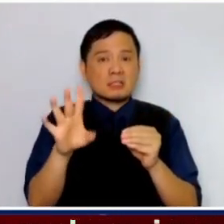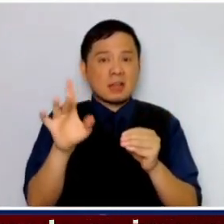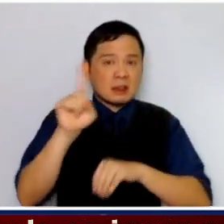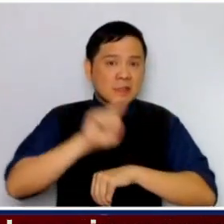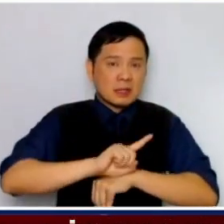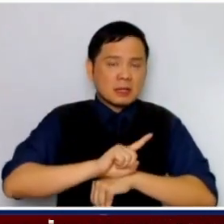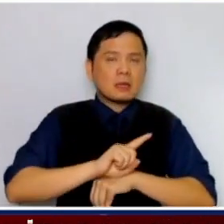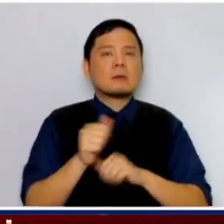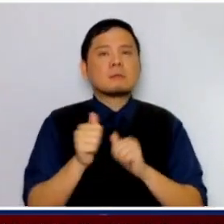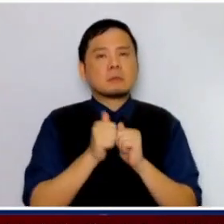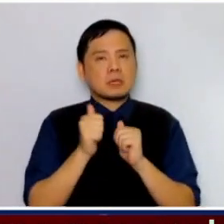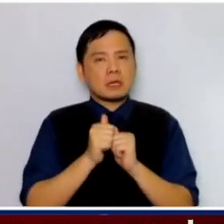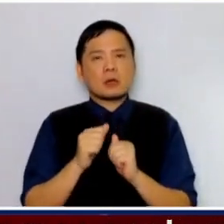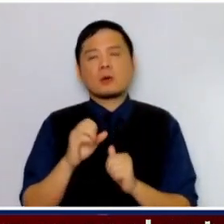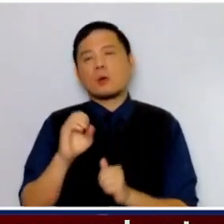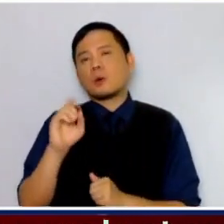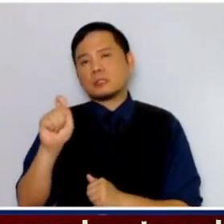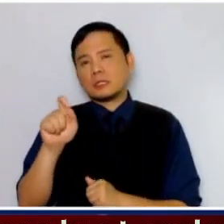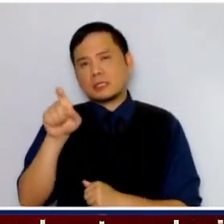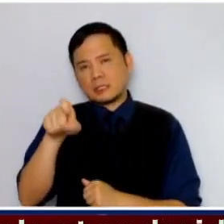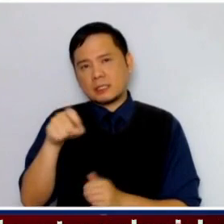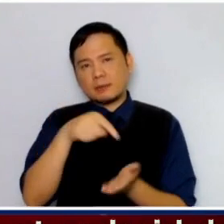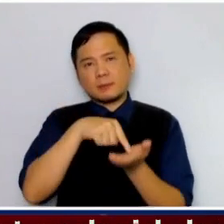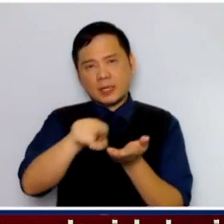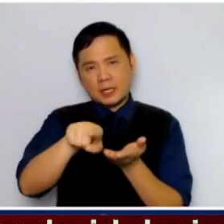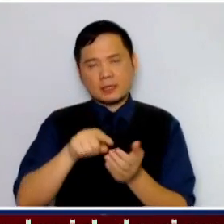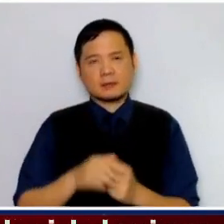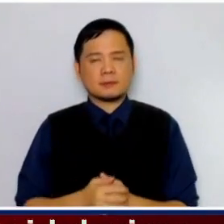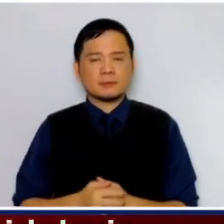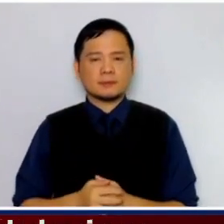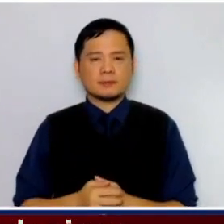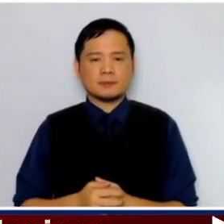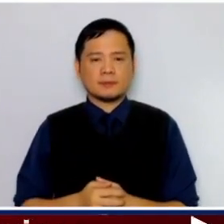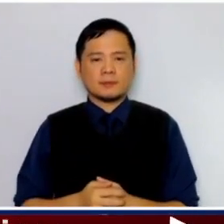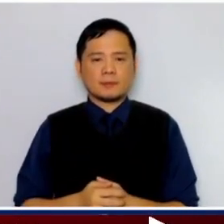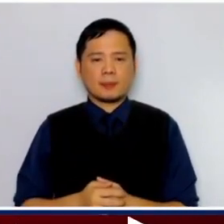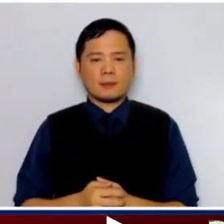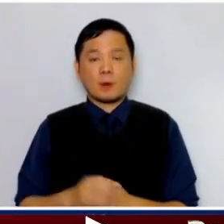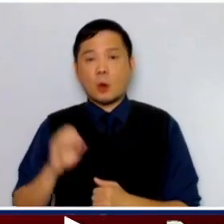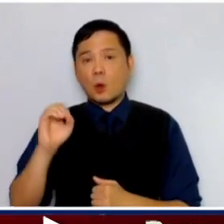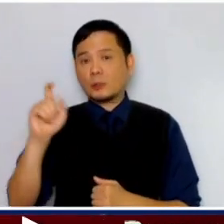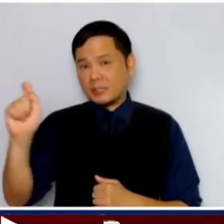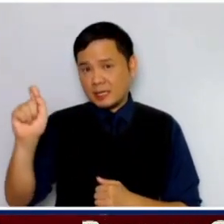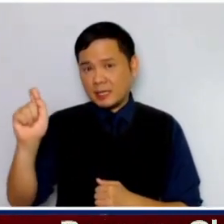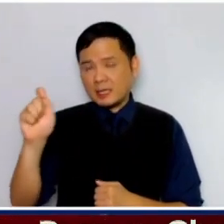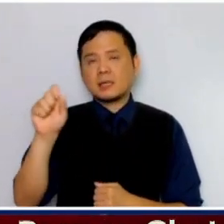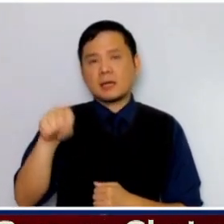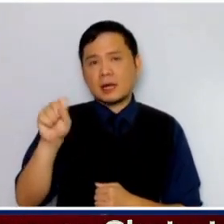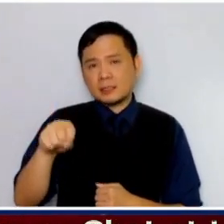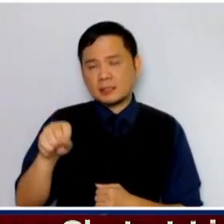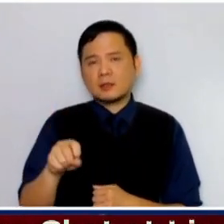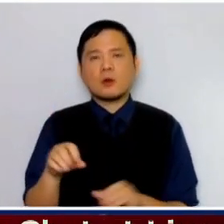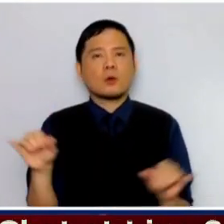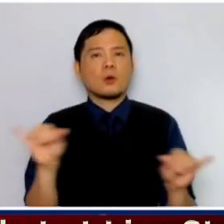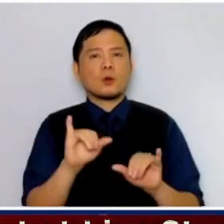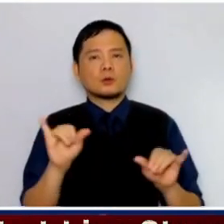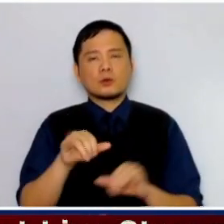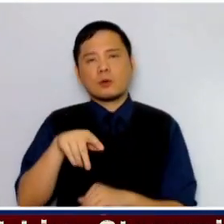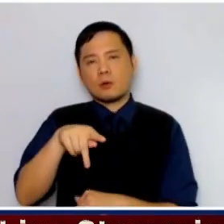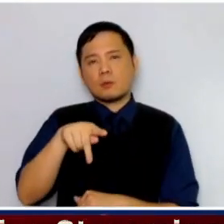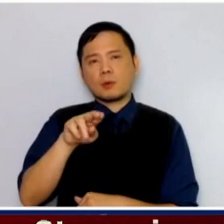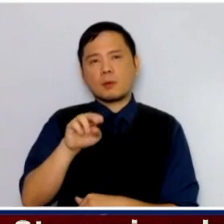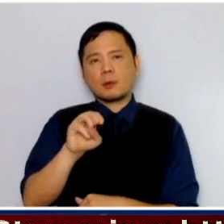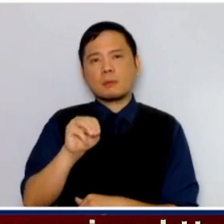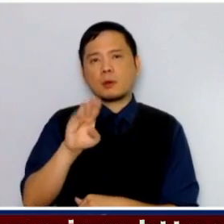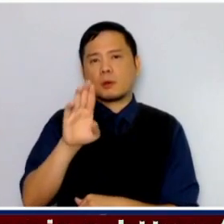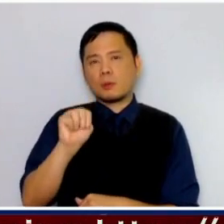may corresponding payment po niyan ng premium pay. Hindi lamang po ng overtime pay, kundi yung premium pay po para po dun